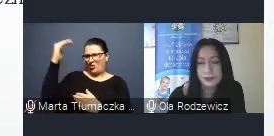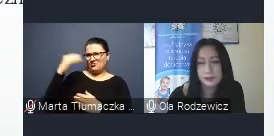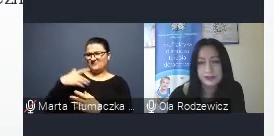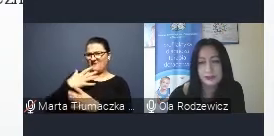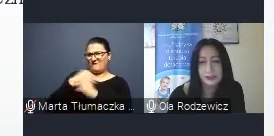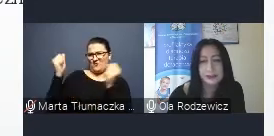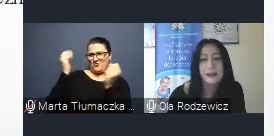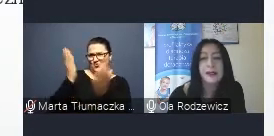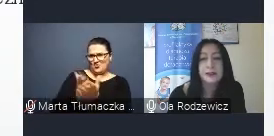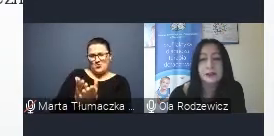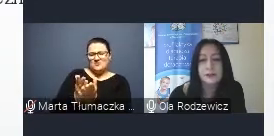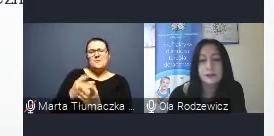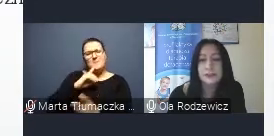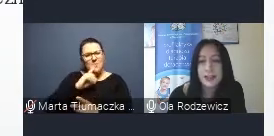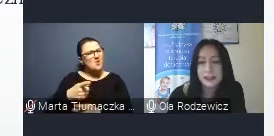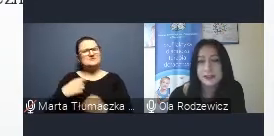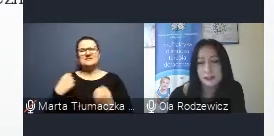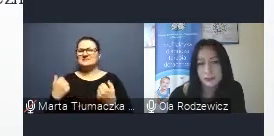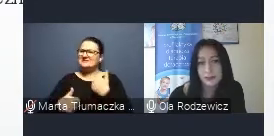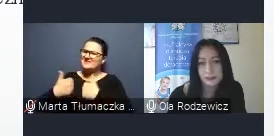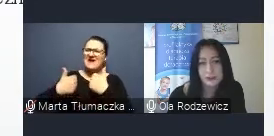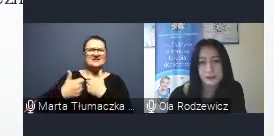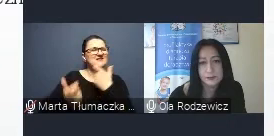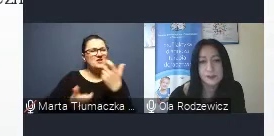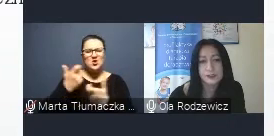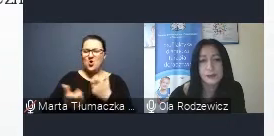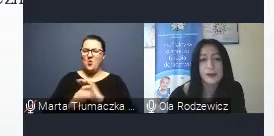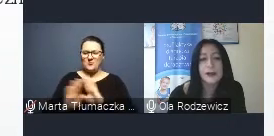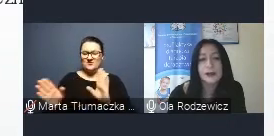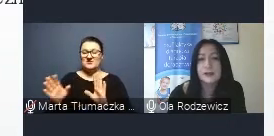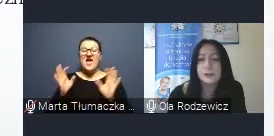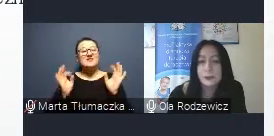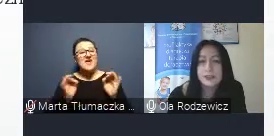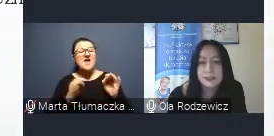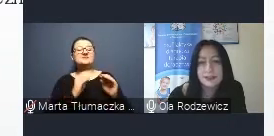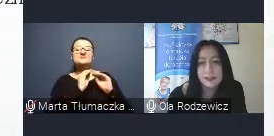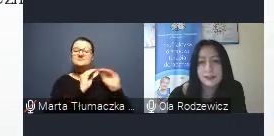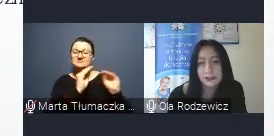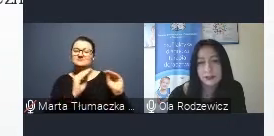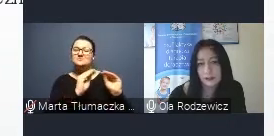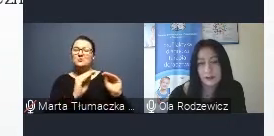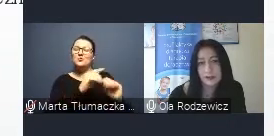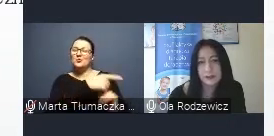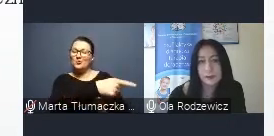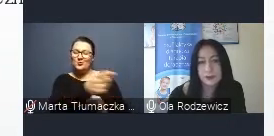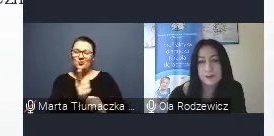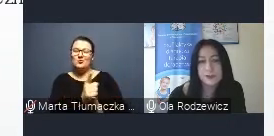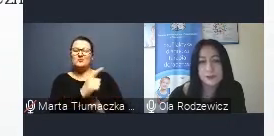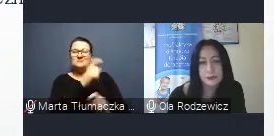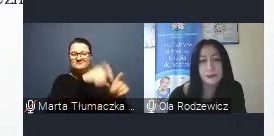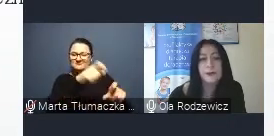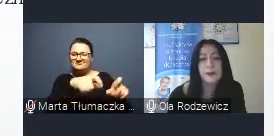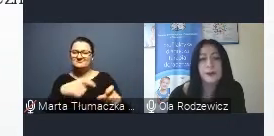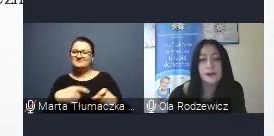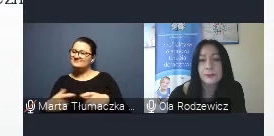tego, żeby nie rywalizowali, tylko żeby w trakcie tej bieżącej pracy z uczniem, poprzez te zintegrowane działania, współpracując